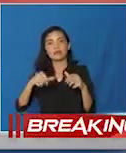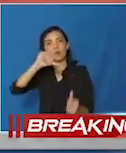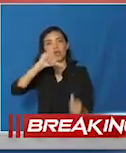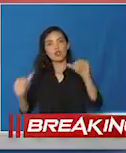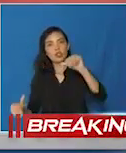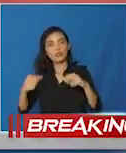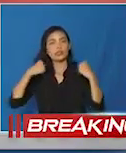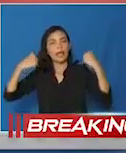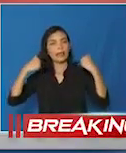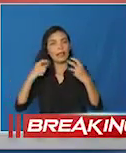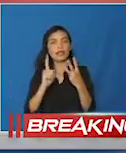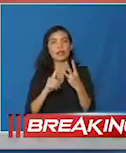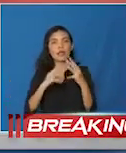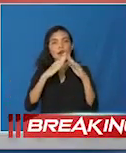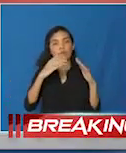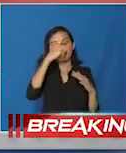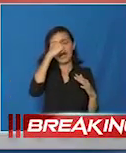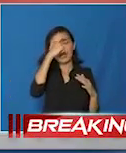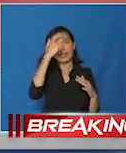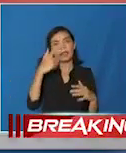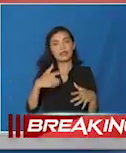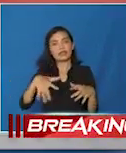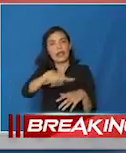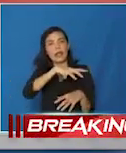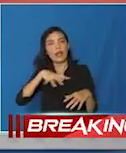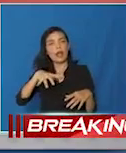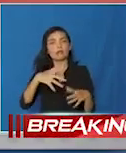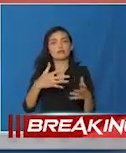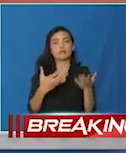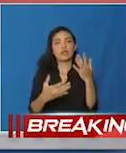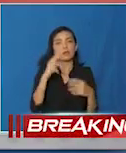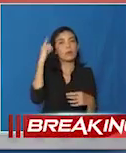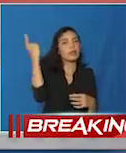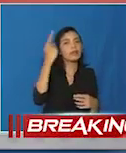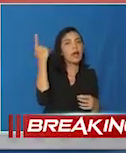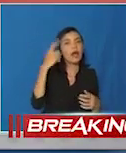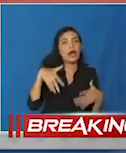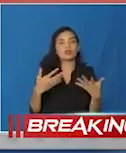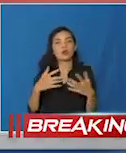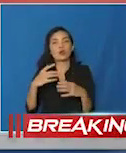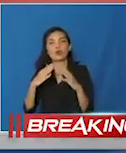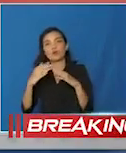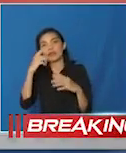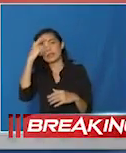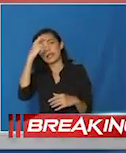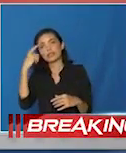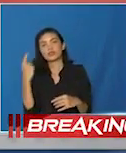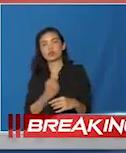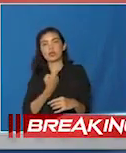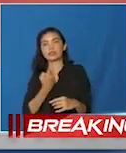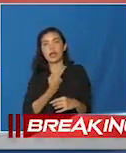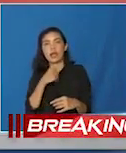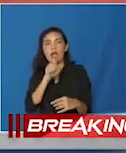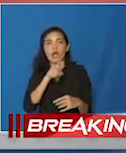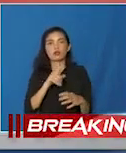daerah rumah sakit yang ada di wilayah tersebut baik rumah sakit pemerintah maupun rumah sakit swasta ini yang